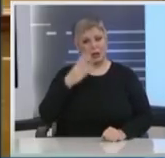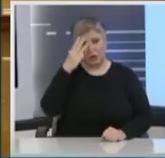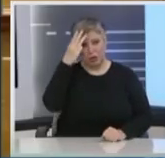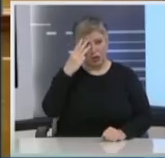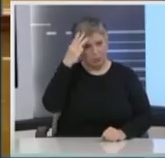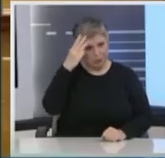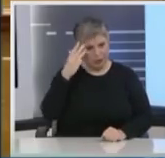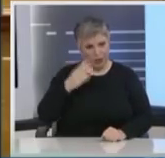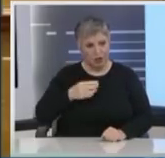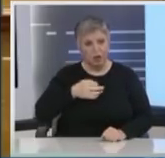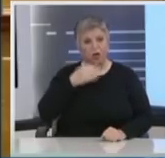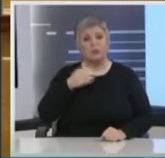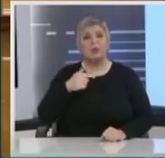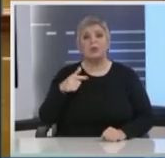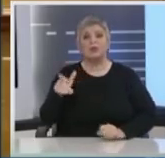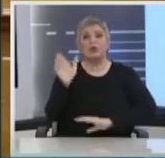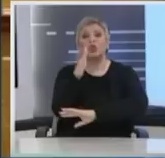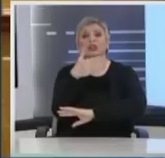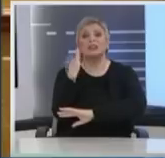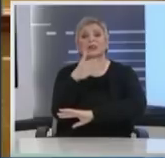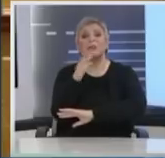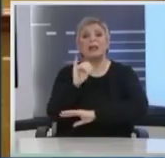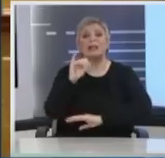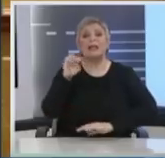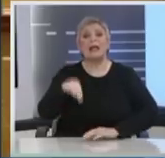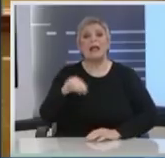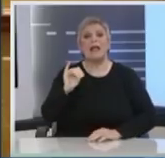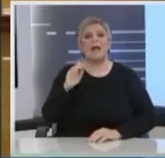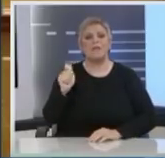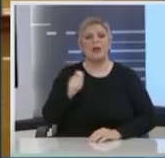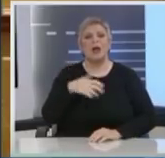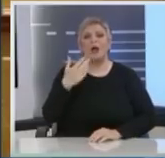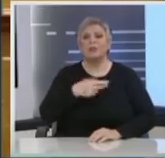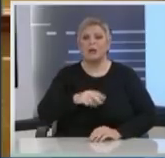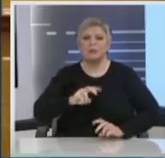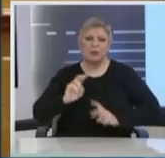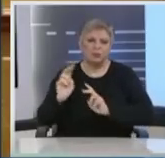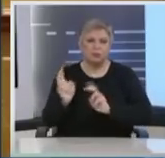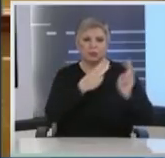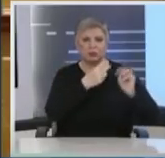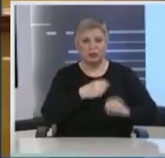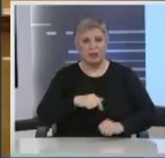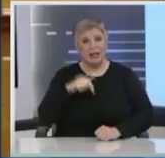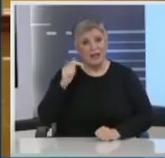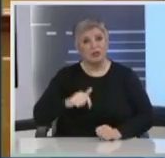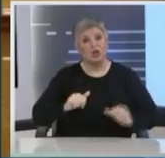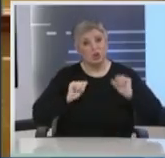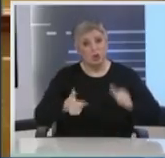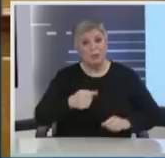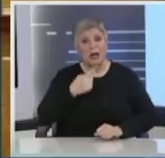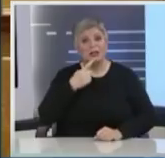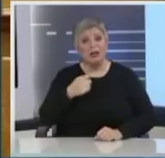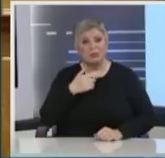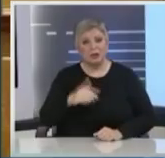τη σημαία πρέπει να την πάρει ο αέρας στα Ίμια, να τολμά να μιλάει για εθνικά θέματα και για τα Ίμια. Να τολμά